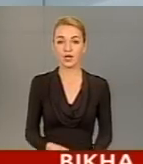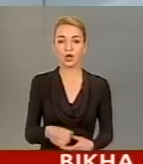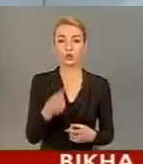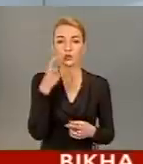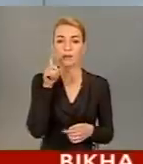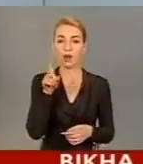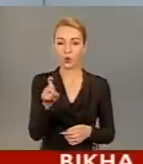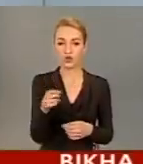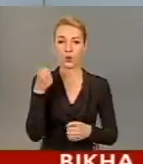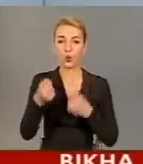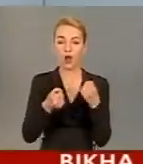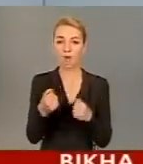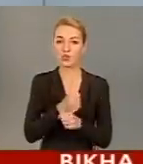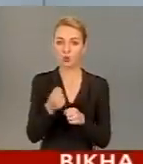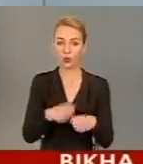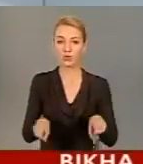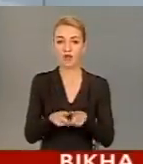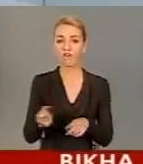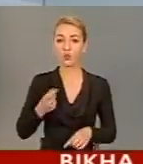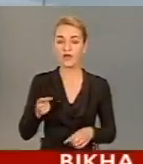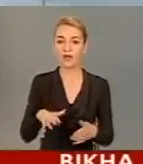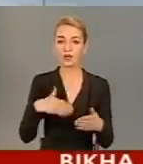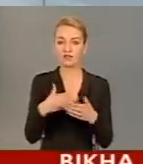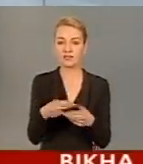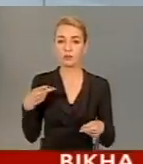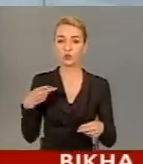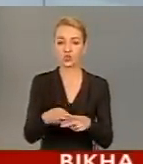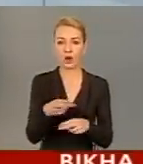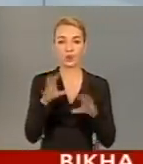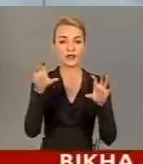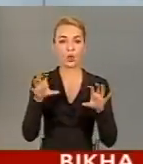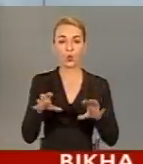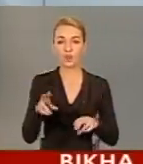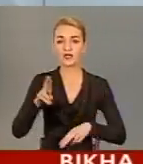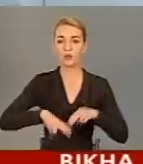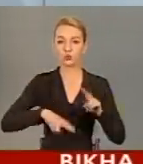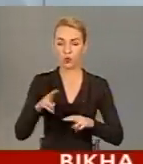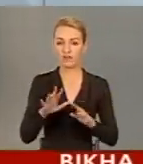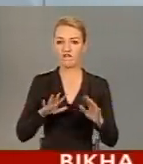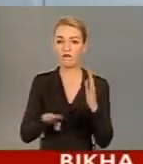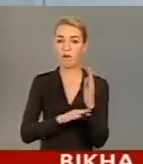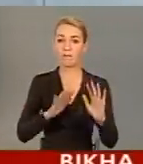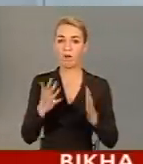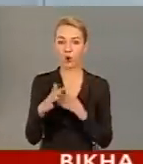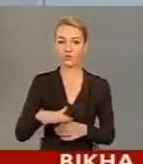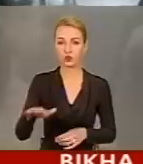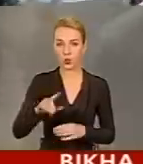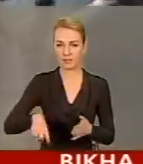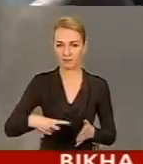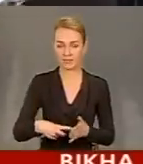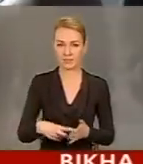Сльозогінними балончиками, кулаками і зброєю. Так, в Одесі активісти перешкоджають незаконні забудові в парковій зоні міста.